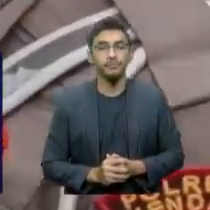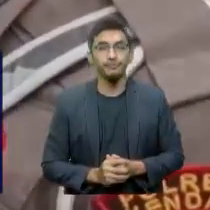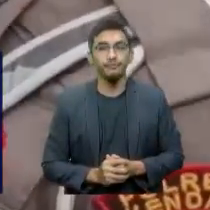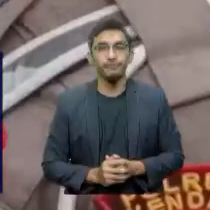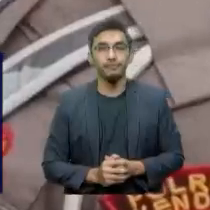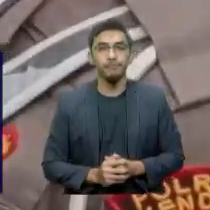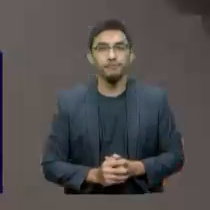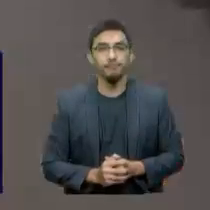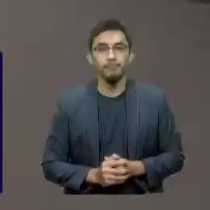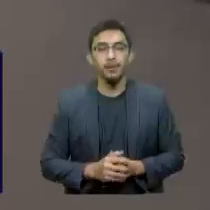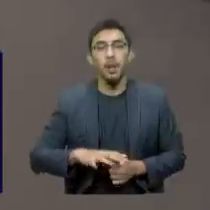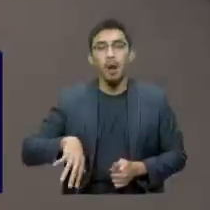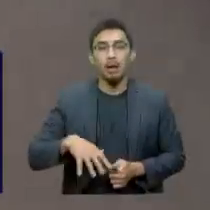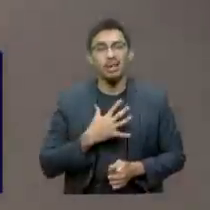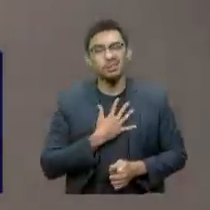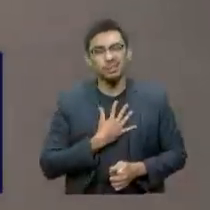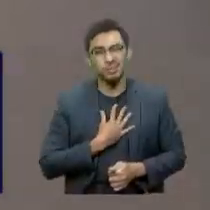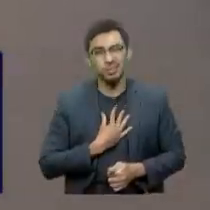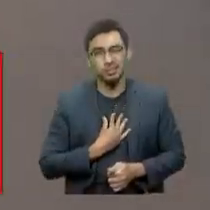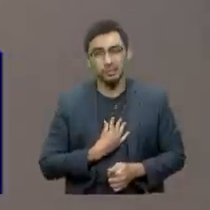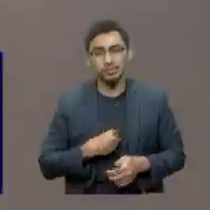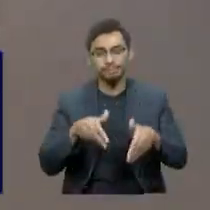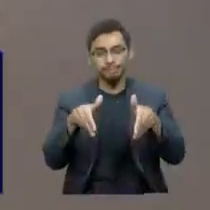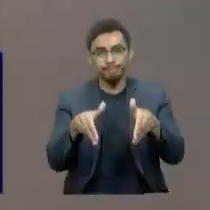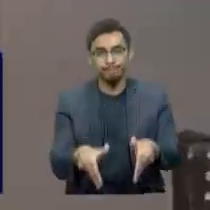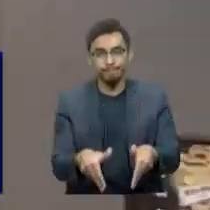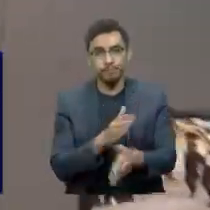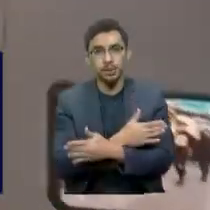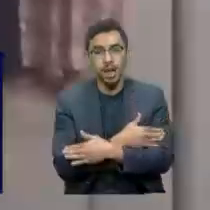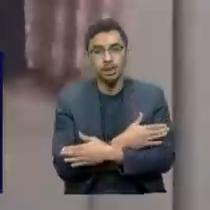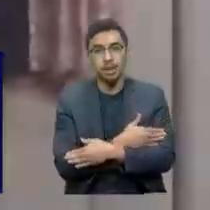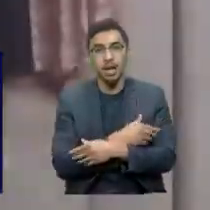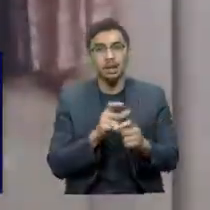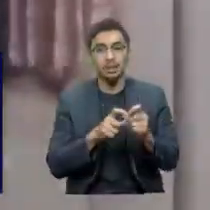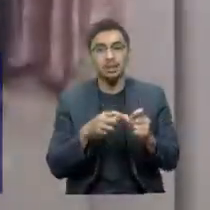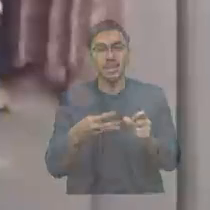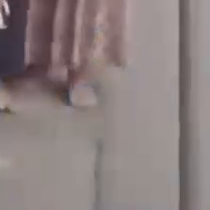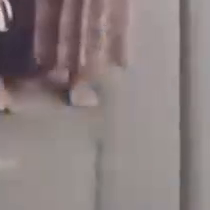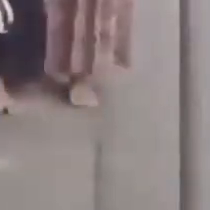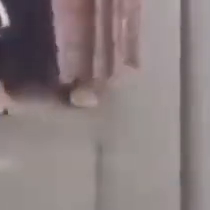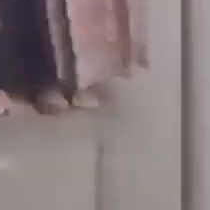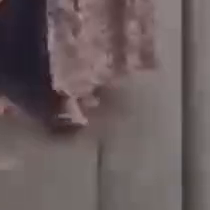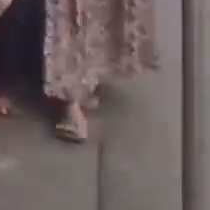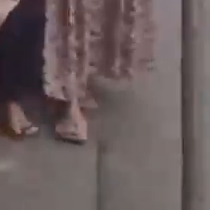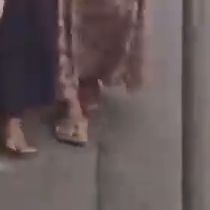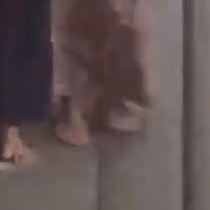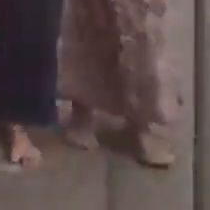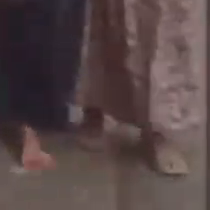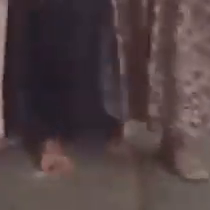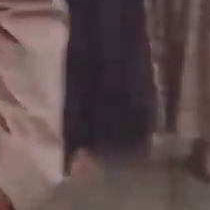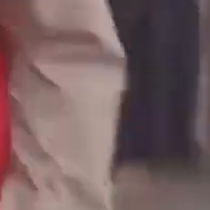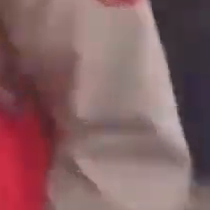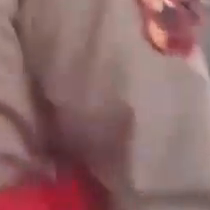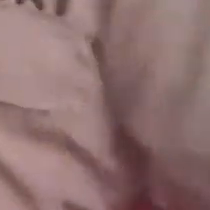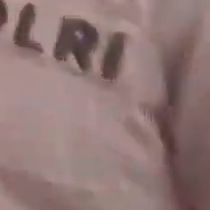Duka menyelimuti keluarga saat proses pemakaman jenazah Brigadir Setio Herlambang, Ajudan Kapolda Kalimantan Utara, di tempat pemakaman umum Desa